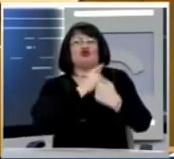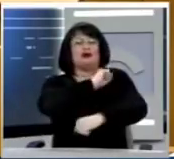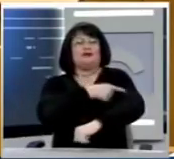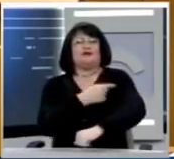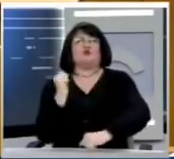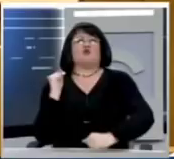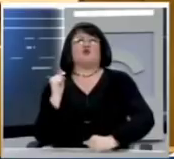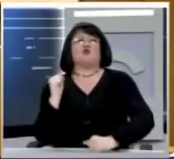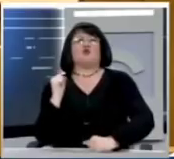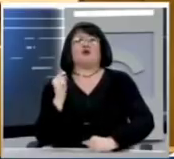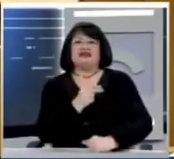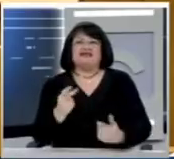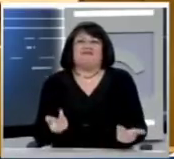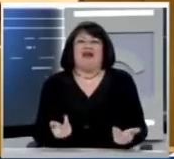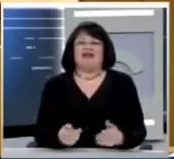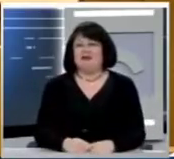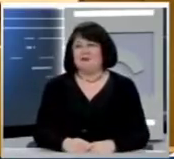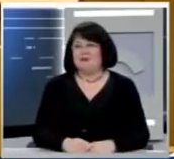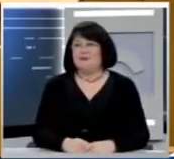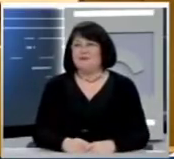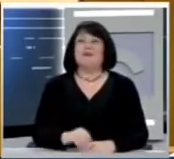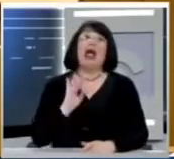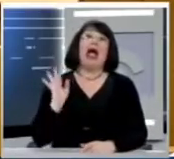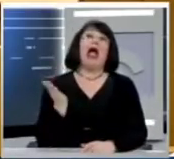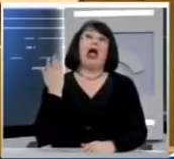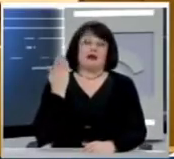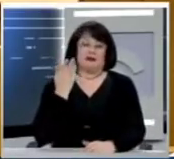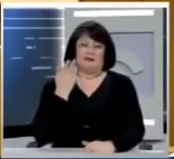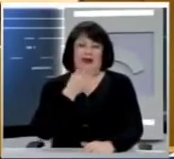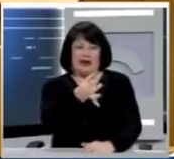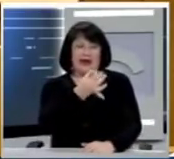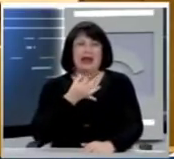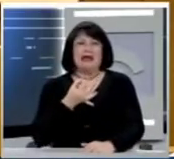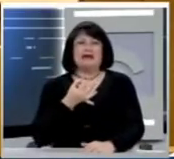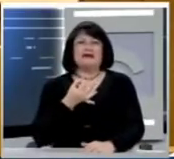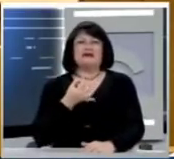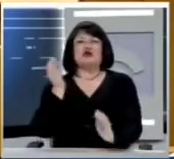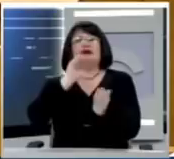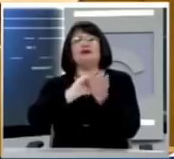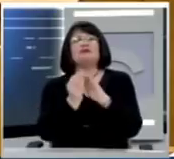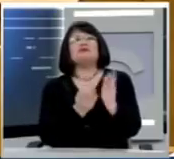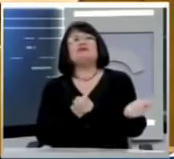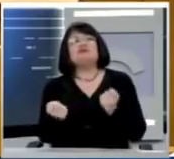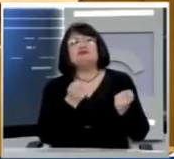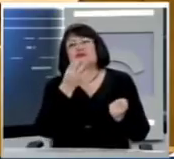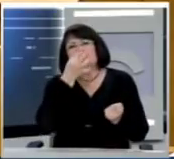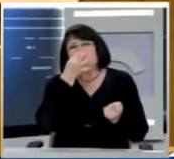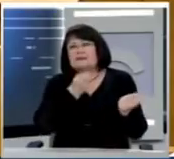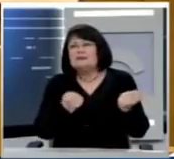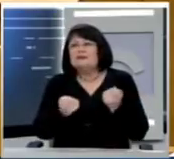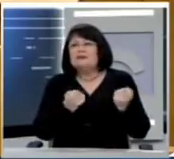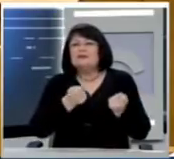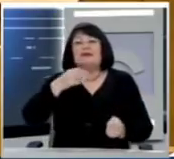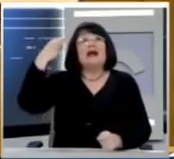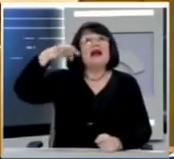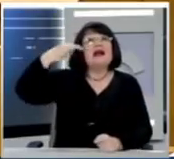εκτός, αν ισχυρίζεστε επίσης, ότι είναι προϊόν σκευωρίας. Το